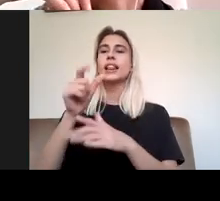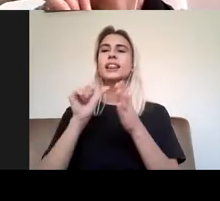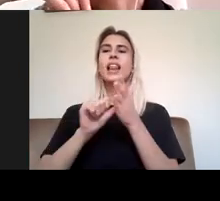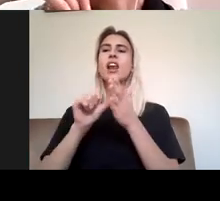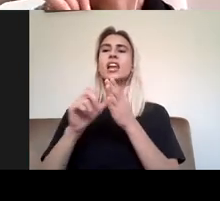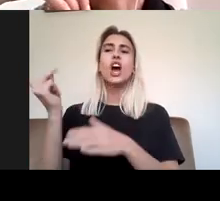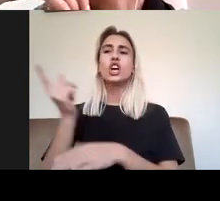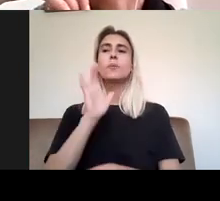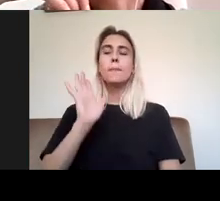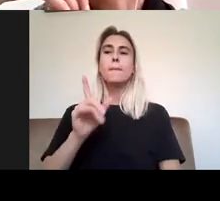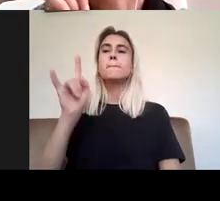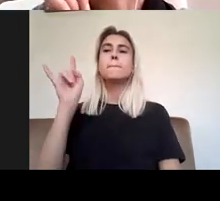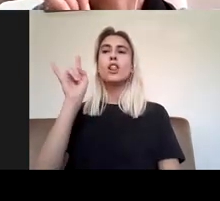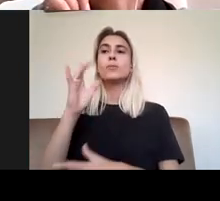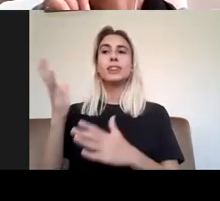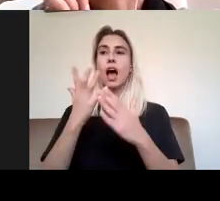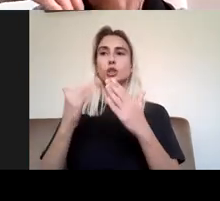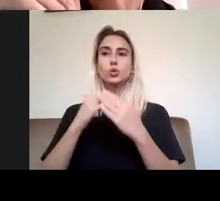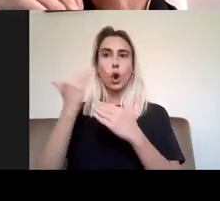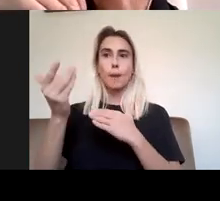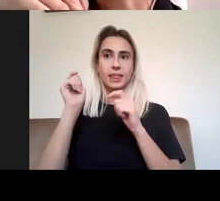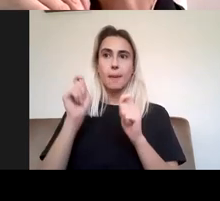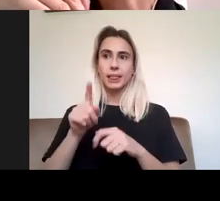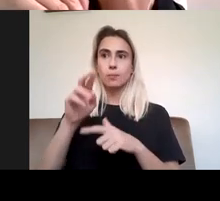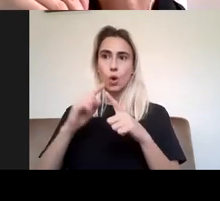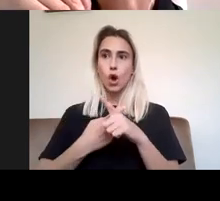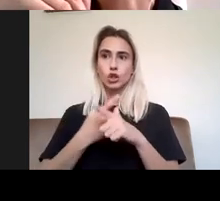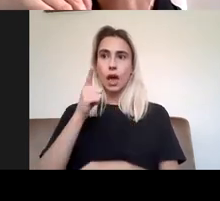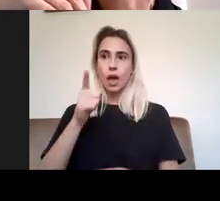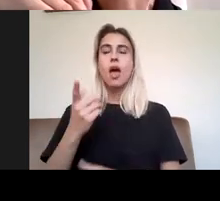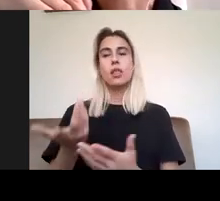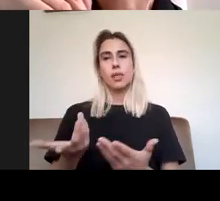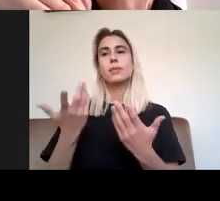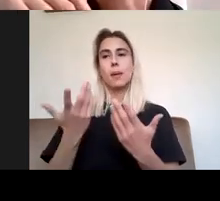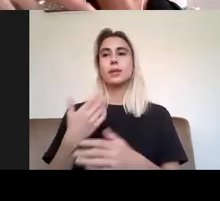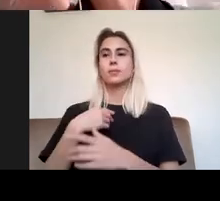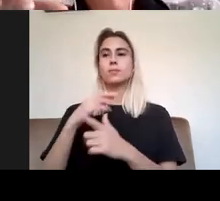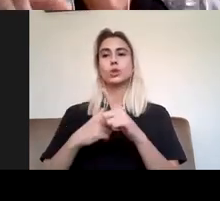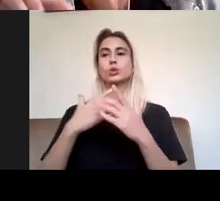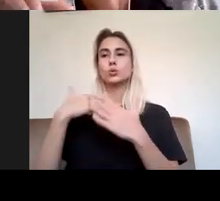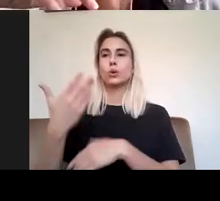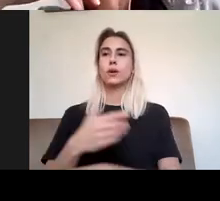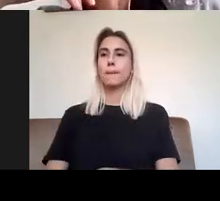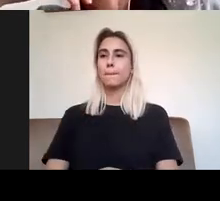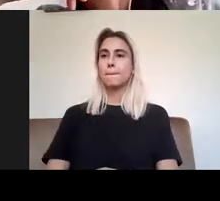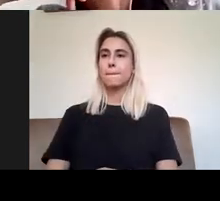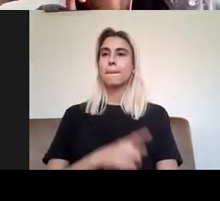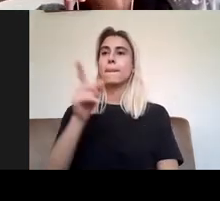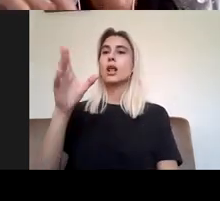ama metrobüsten daha mı sonra yapıldı? Tabii metrobüsten sonra yapıldı, evet. Dolayısıyla müdahale